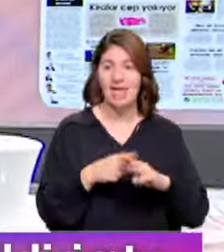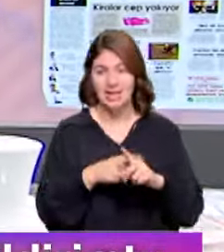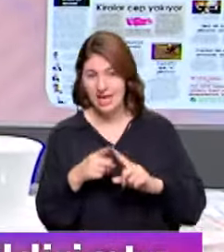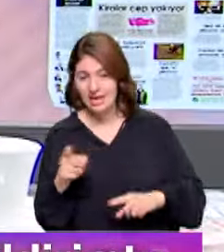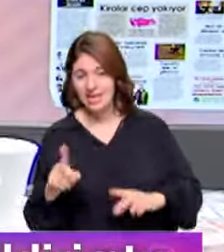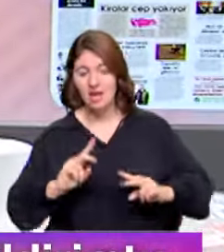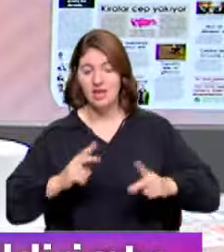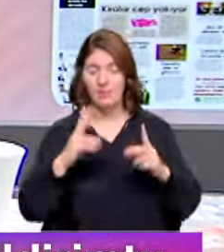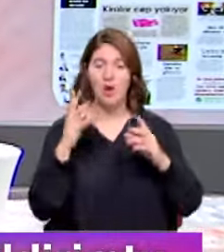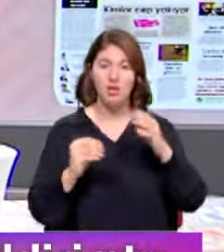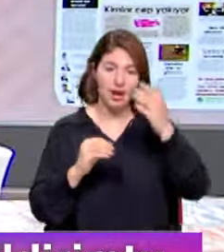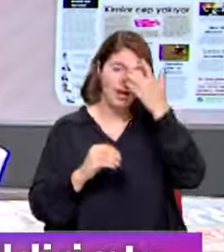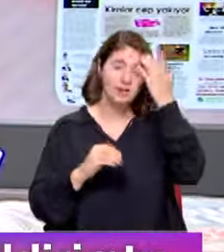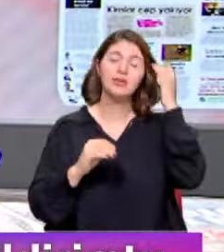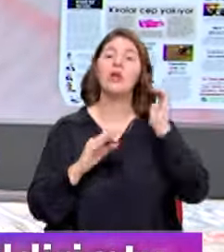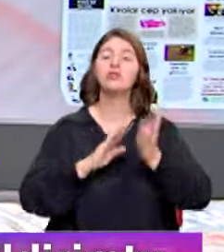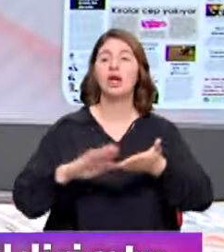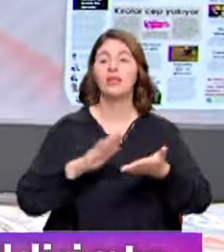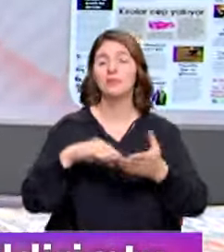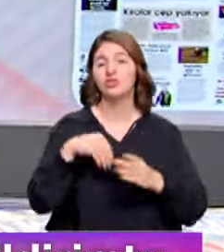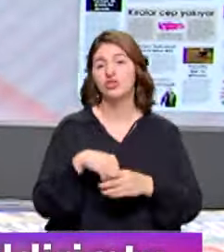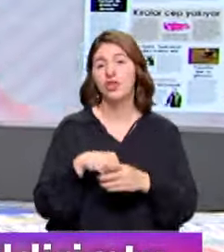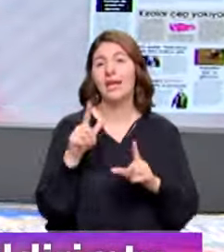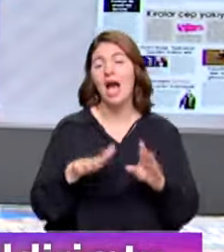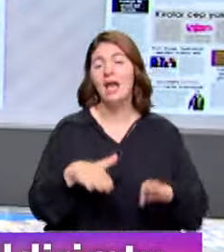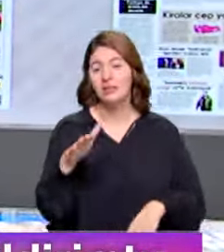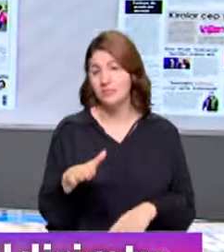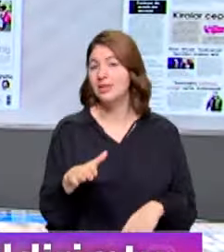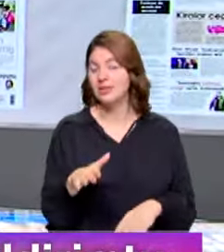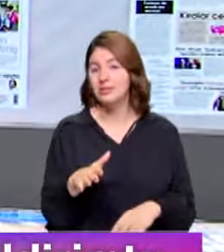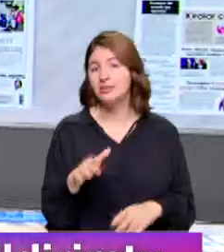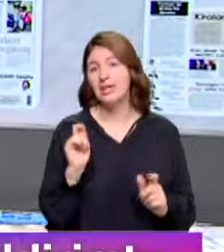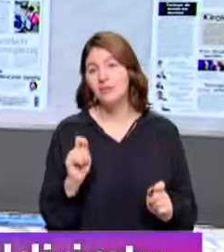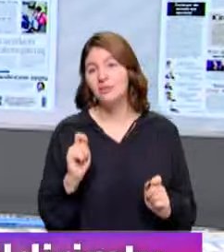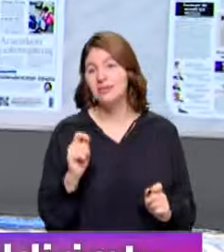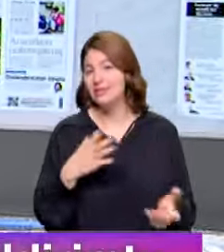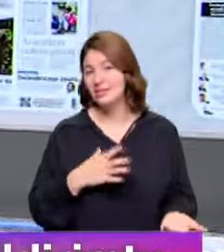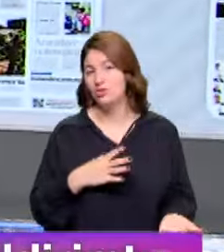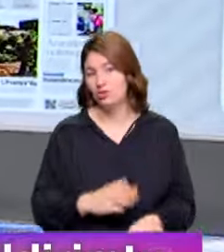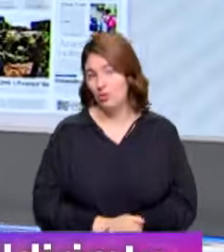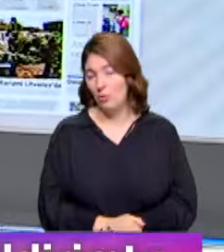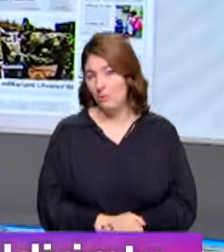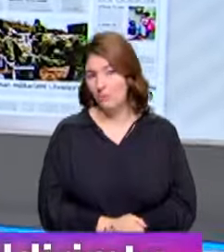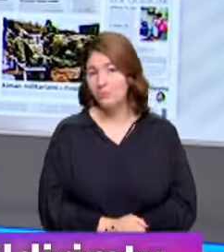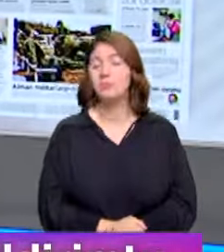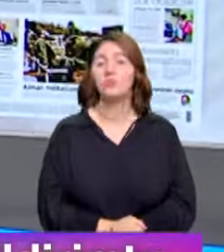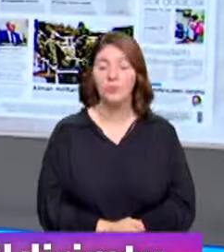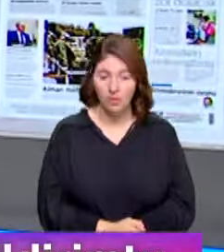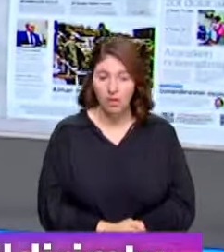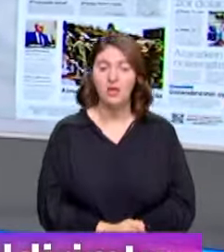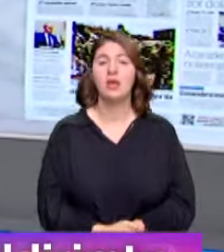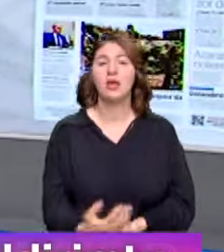EYT'nin kademeli olarak da düzenlenmesi adına gereken adımların atılmasını istiyor Ayşe Hanım.